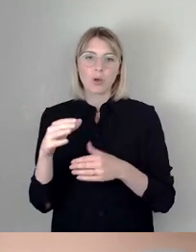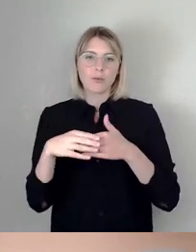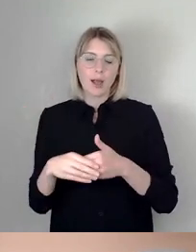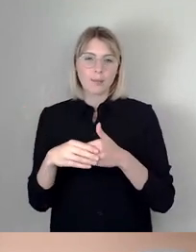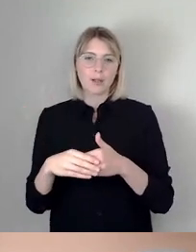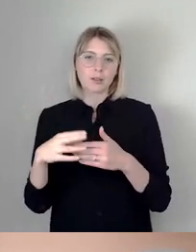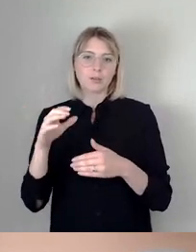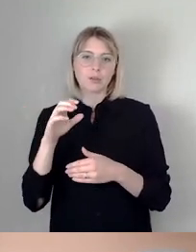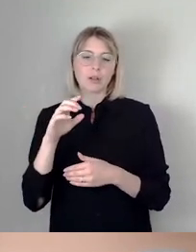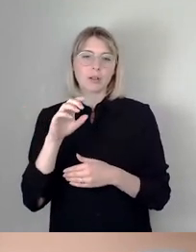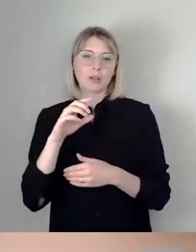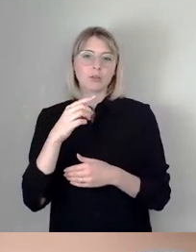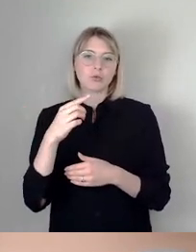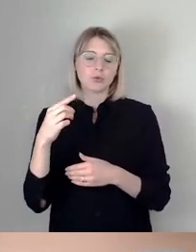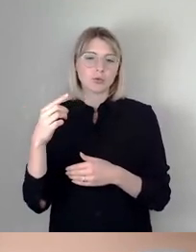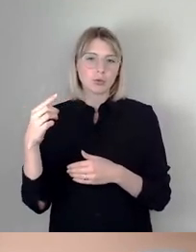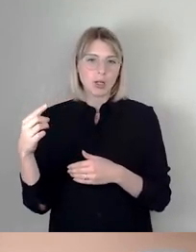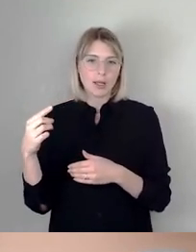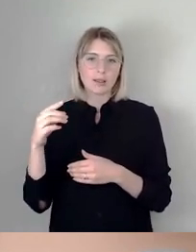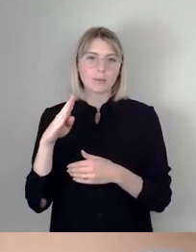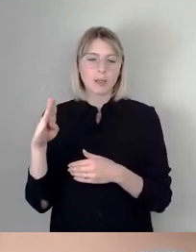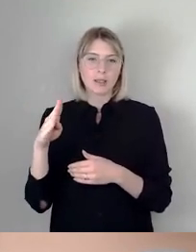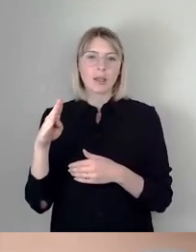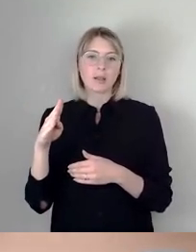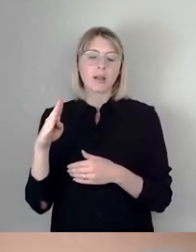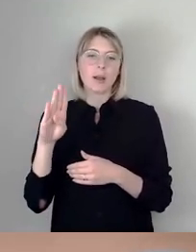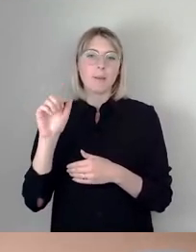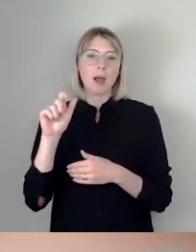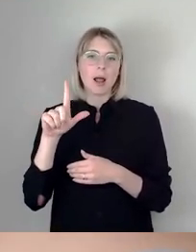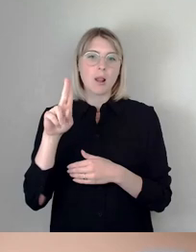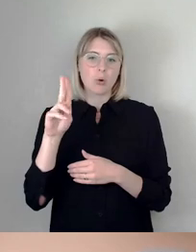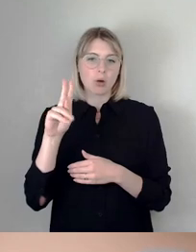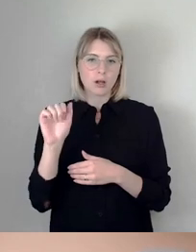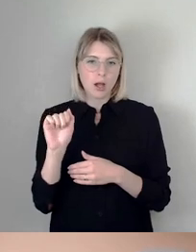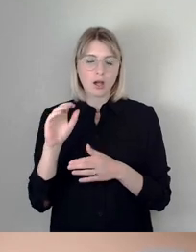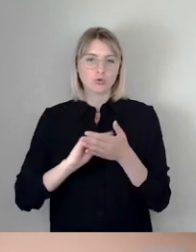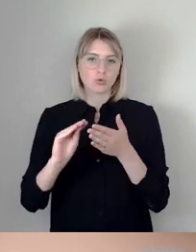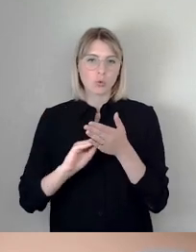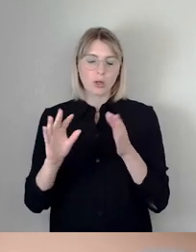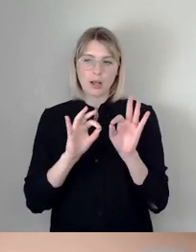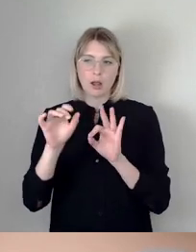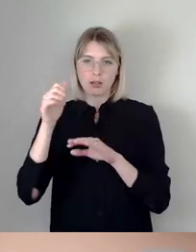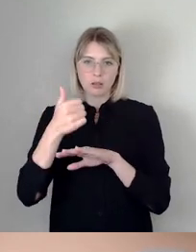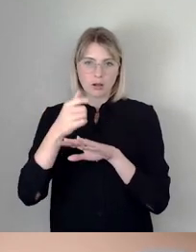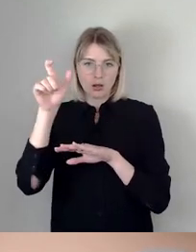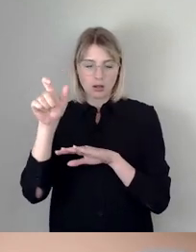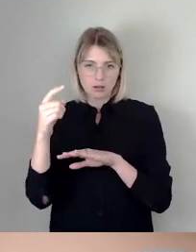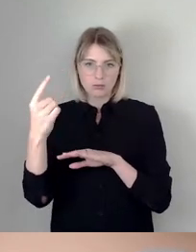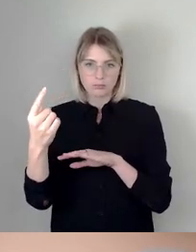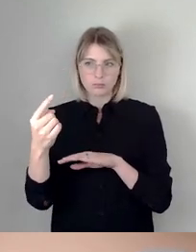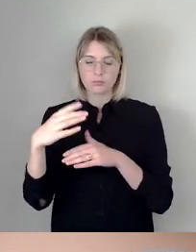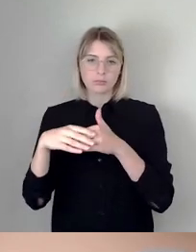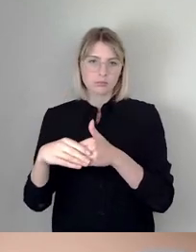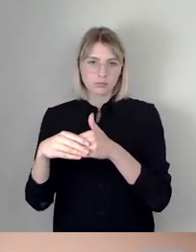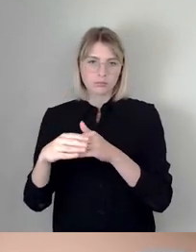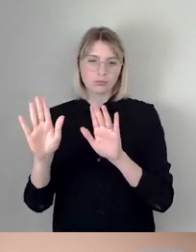dem Direktor der Paluca-Schule, der sich auch wahnsinnig stark auch in vielen städtischen Gremien engagiert hat. Da gebührt auch dem